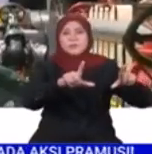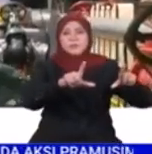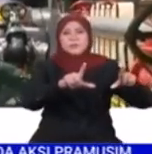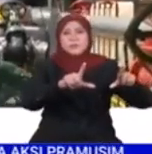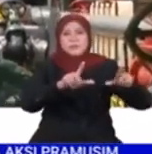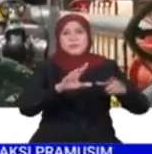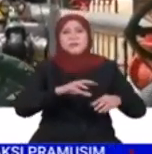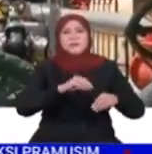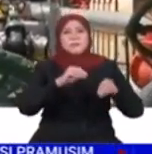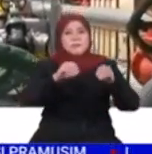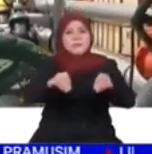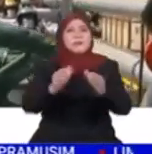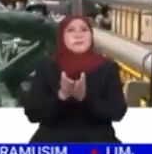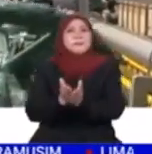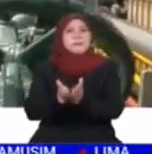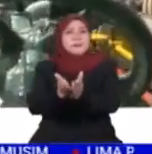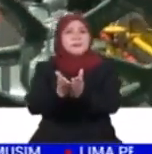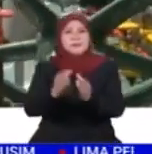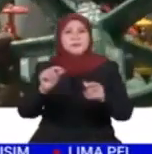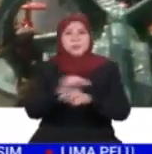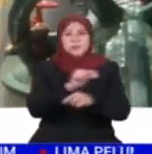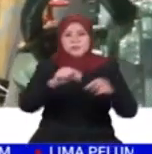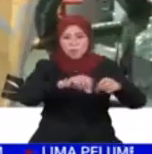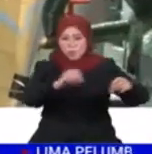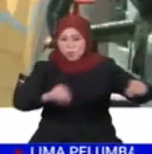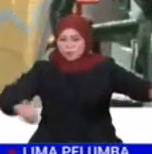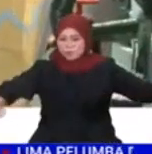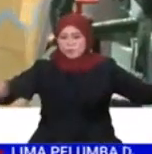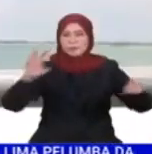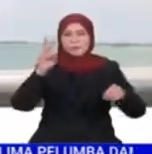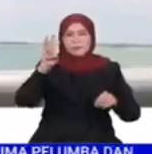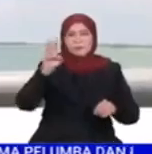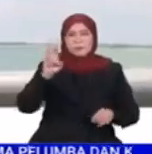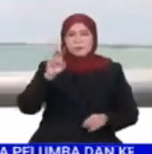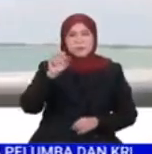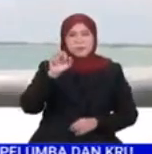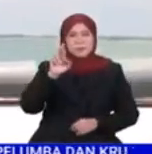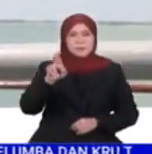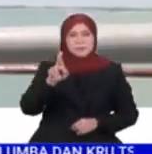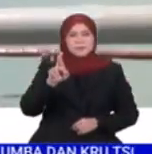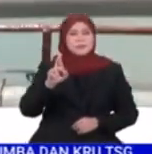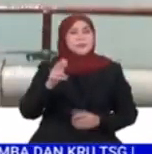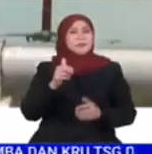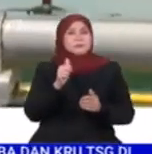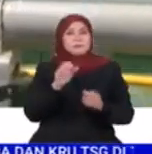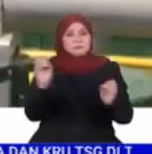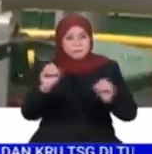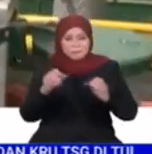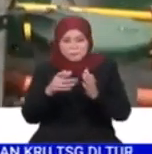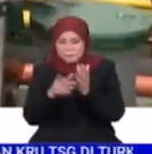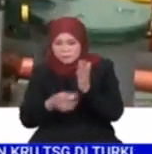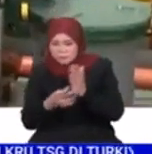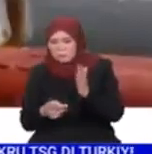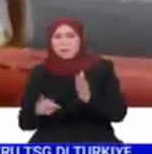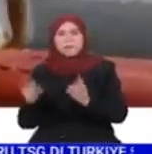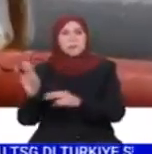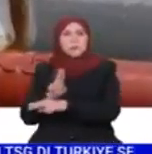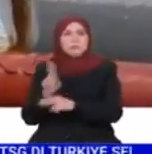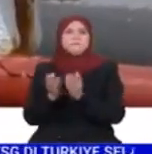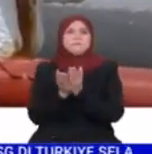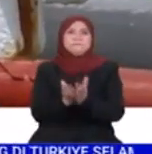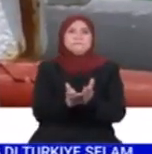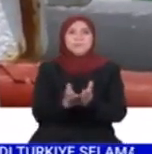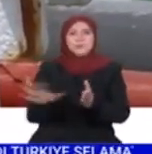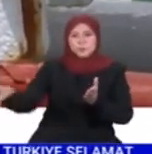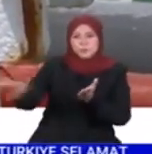sebuah kapal kapal itu menggunakan house minyak sepanjang 600 M tanpa minyak untuk melakukan kegiatan berkenaan kapal